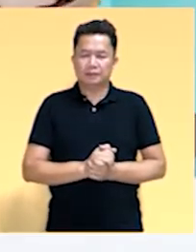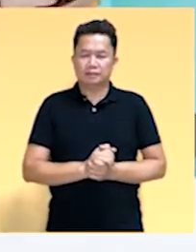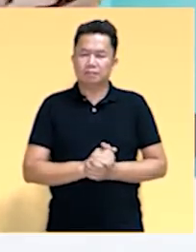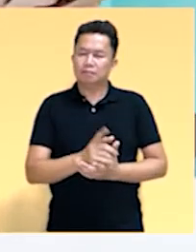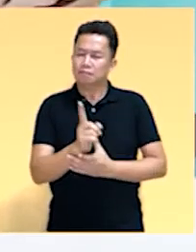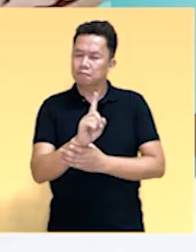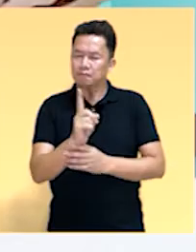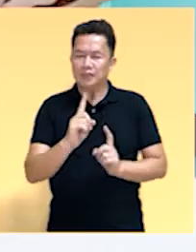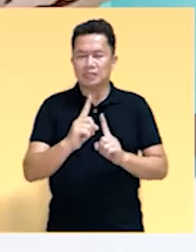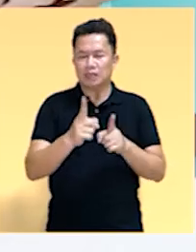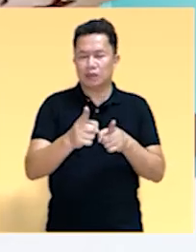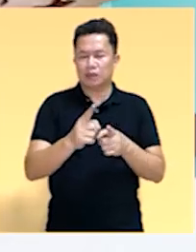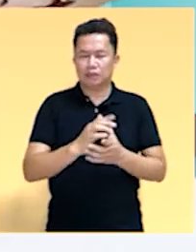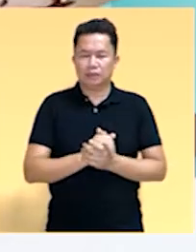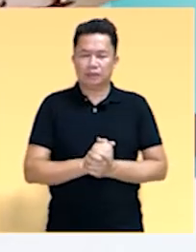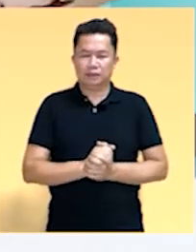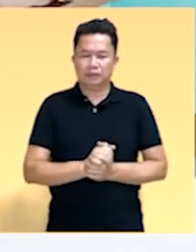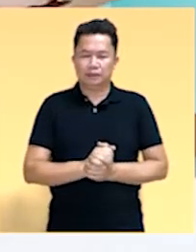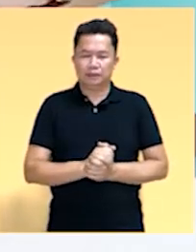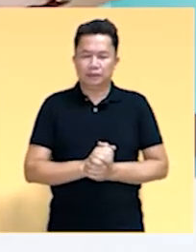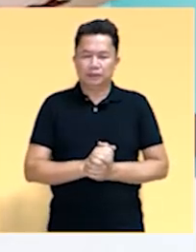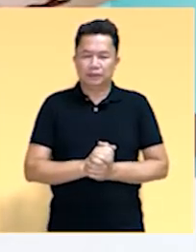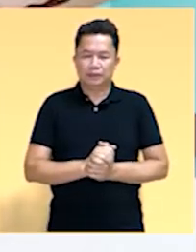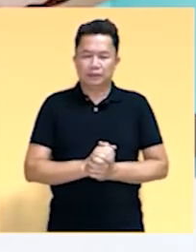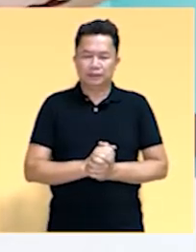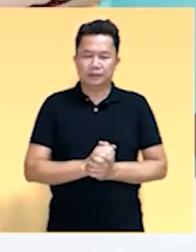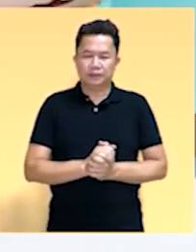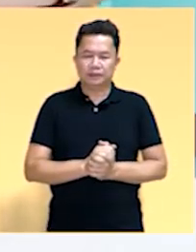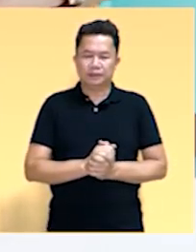Ano kaya ang sagot?